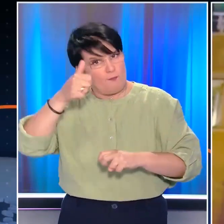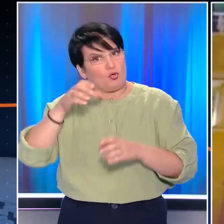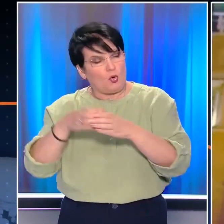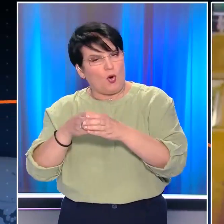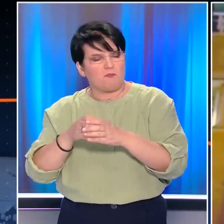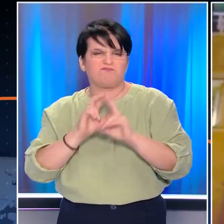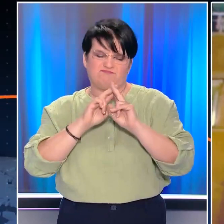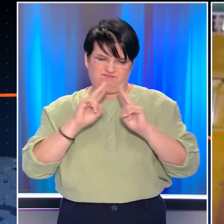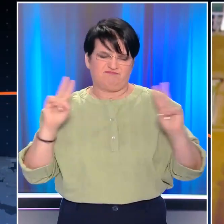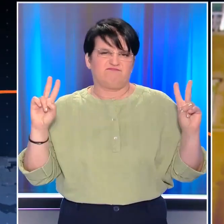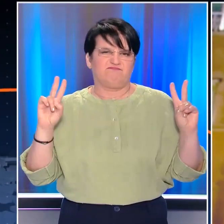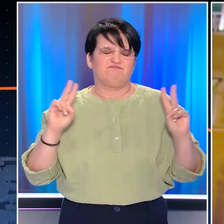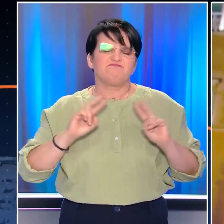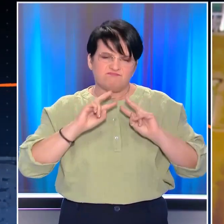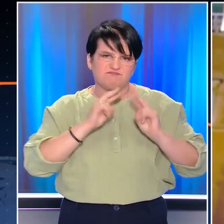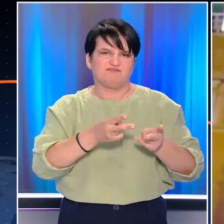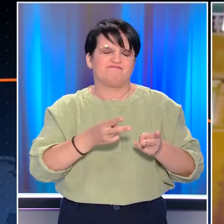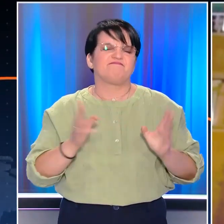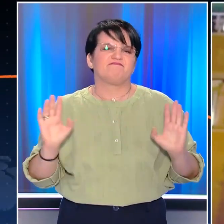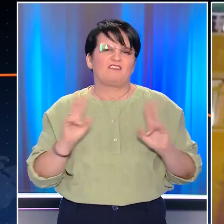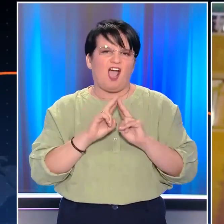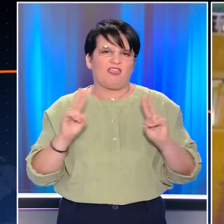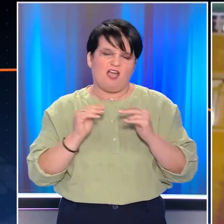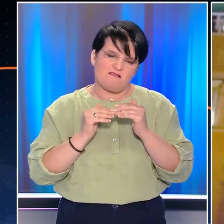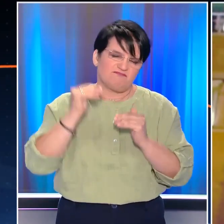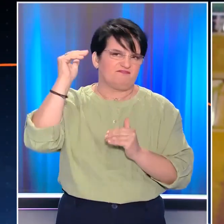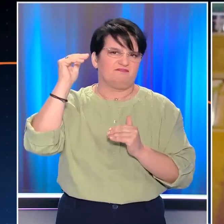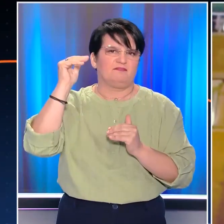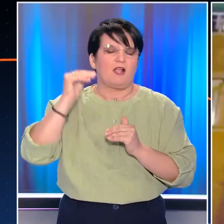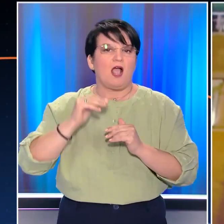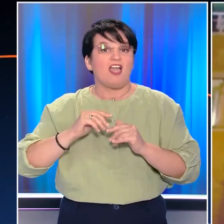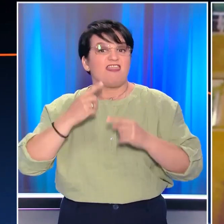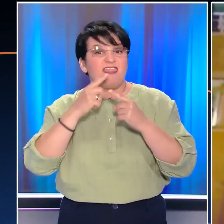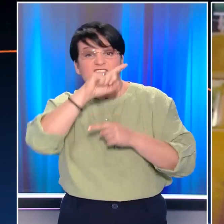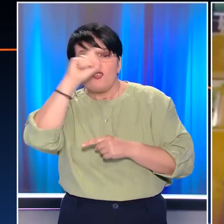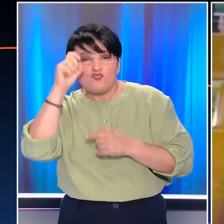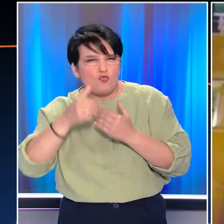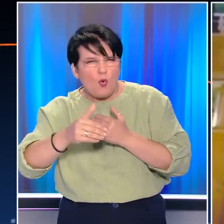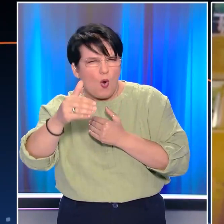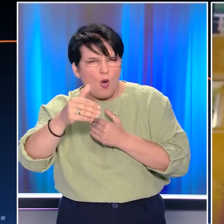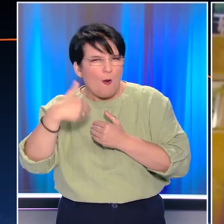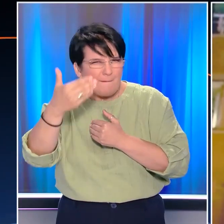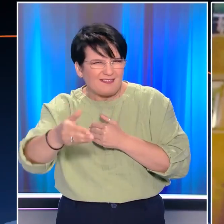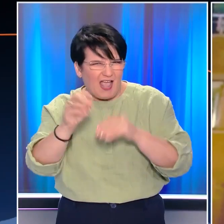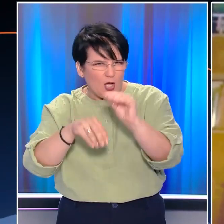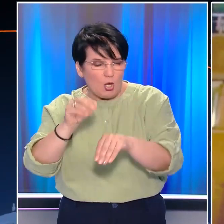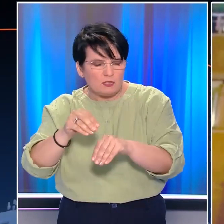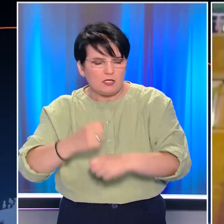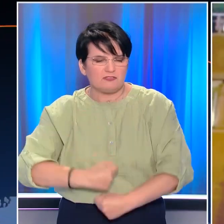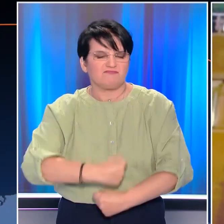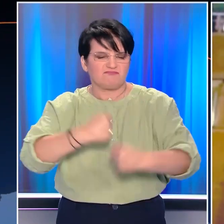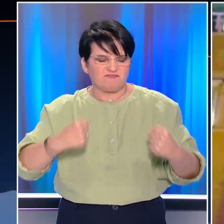πρώτοι με καθαρή διαφορά. Διότι οι μεγάλες δυσκολίες που θα έχουμε να αντιμετωπίσουμε την επόμενη μέρα χρειάζονται μια